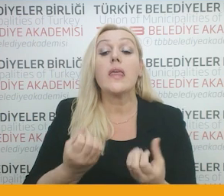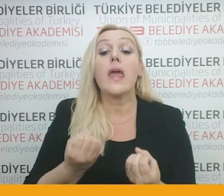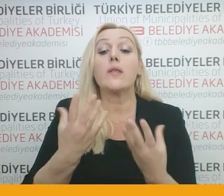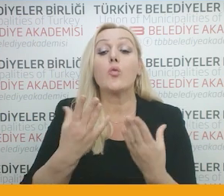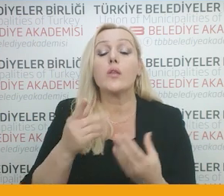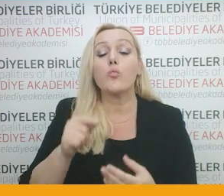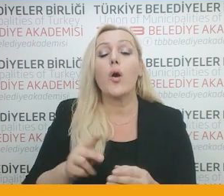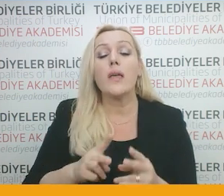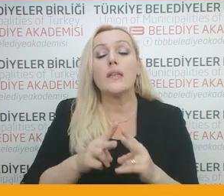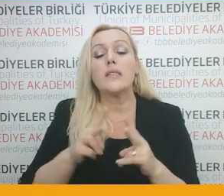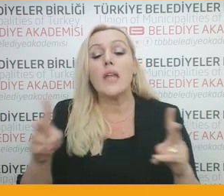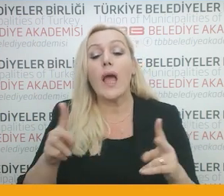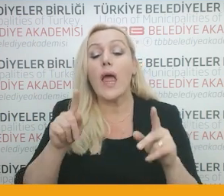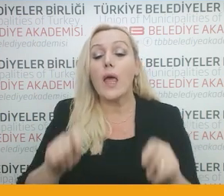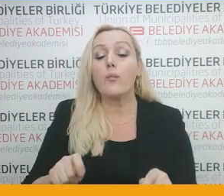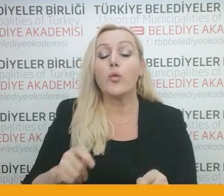olmalı? Öncelikle